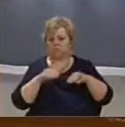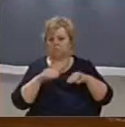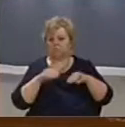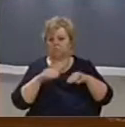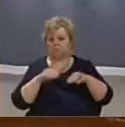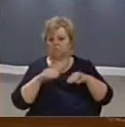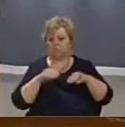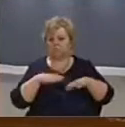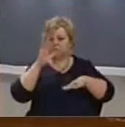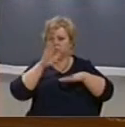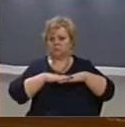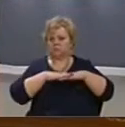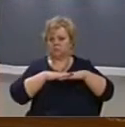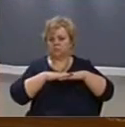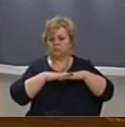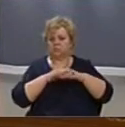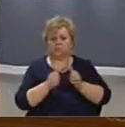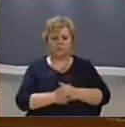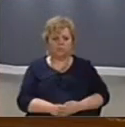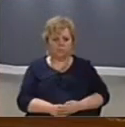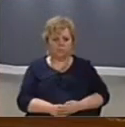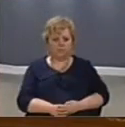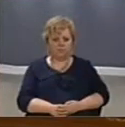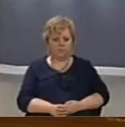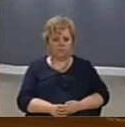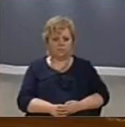Minuta maksimal për dhe ma poshtë mundet.